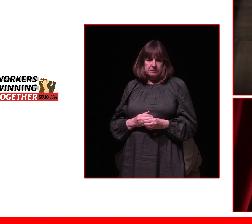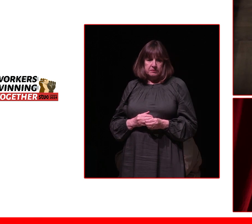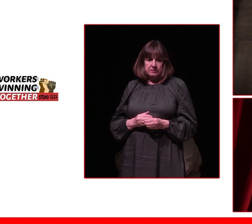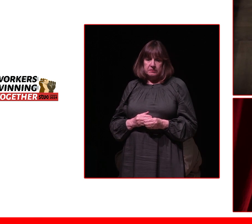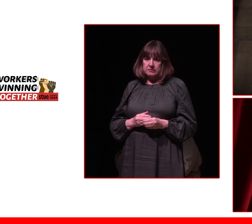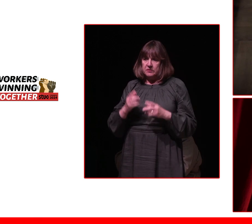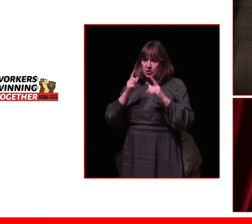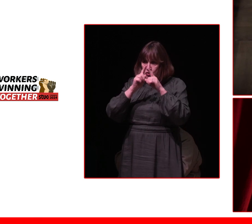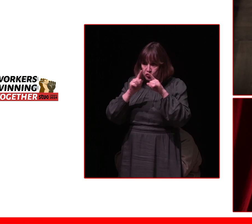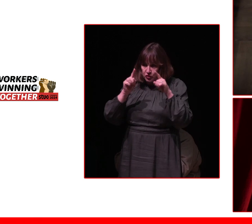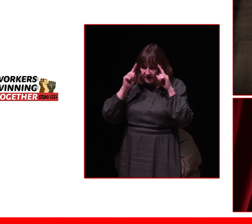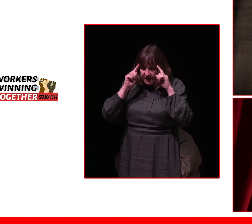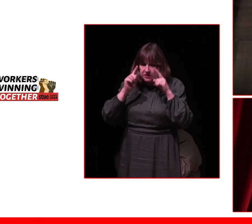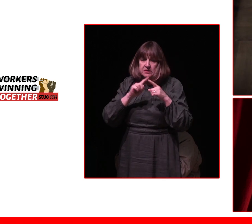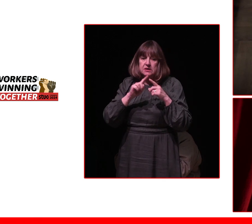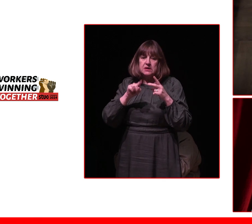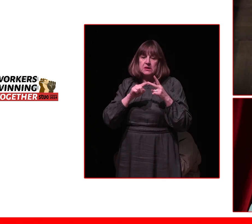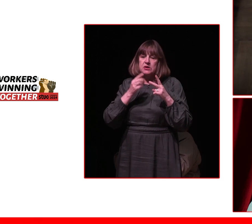مقرات